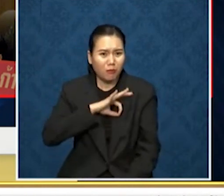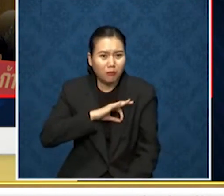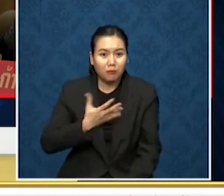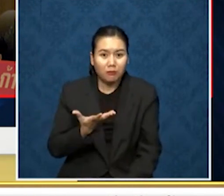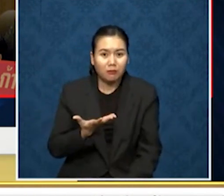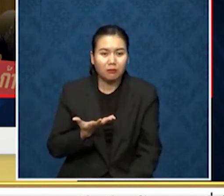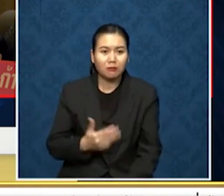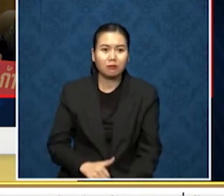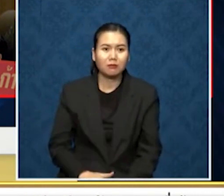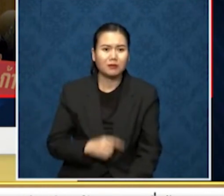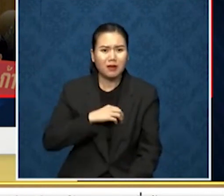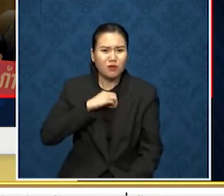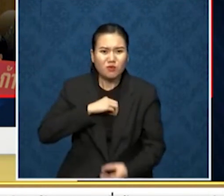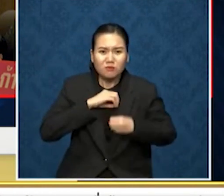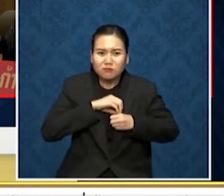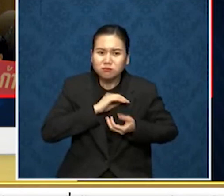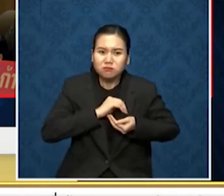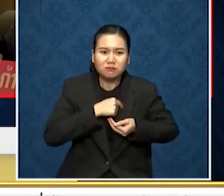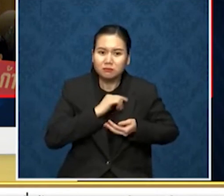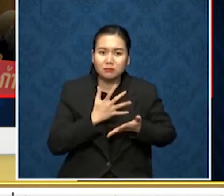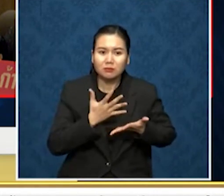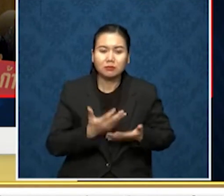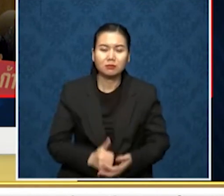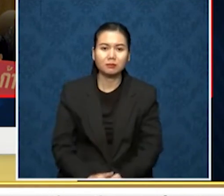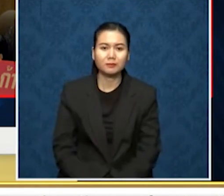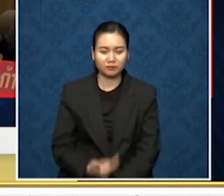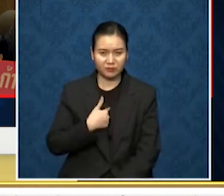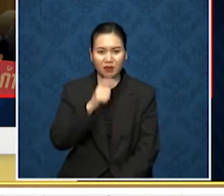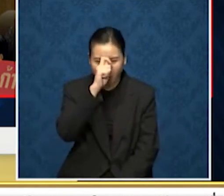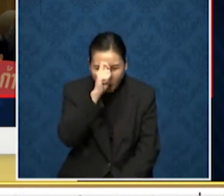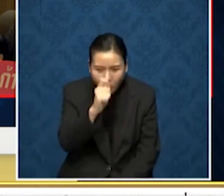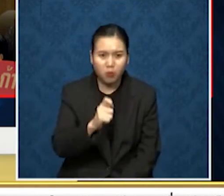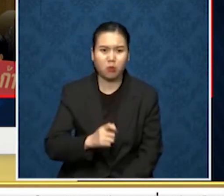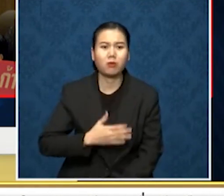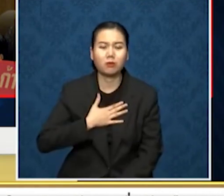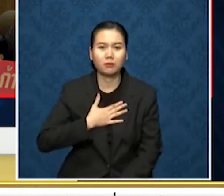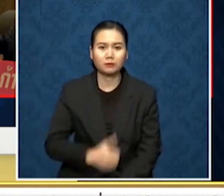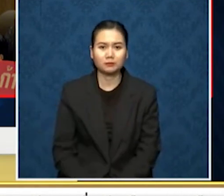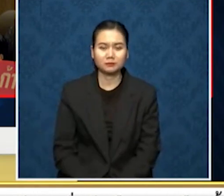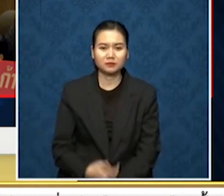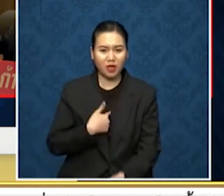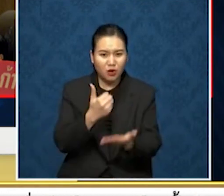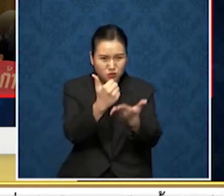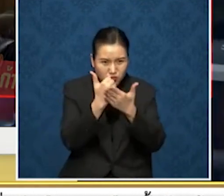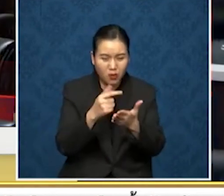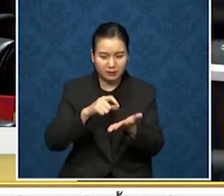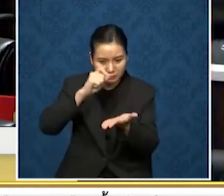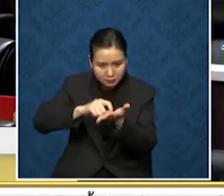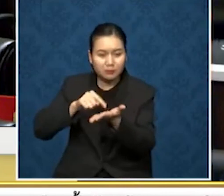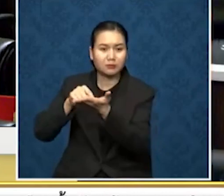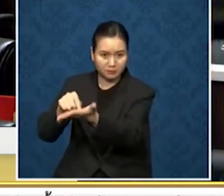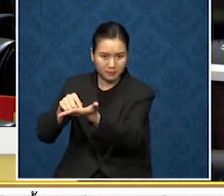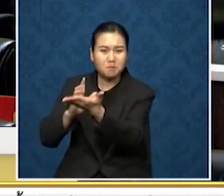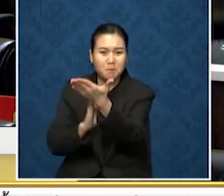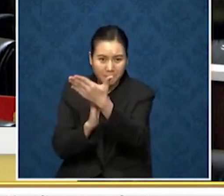สึกอะไรบางอย่างในจิตใจเลยเหรอฮะดังนั้นครับด้วยความเคารพอย่างสูงช่วยทำให้ยตินี้